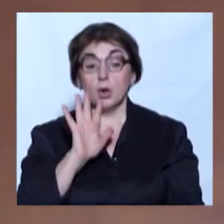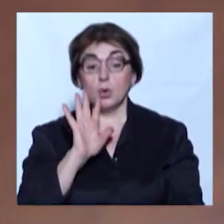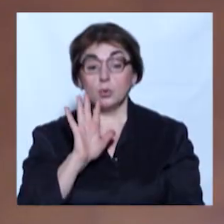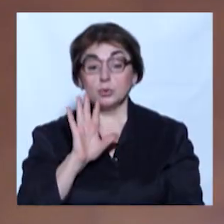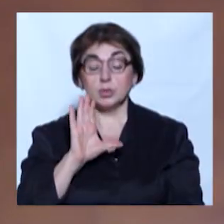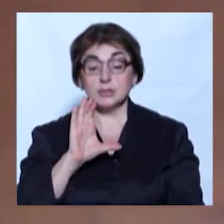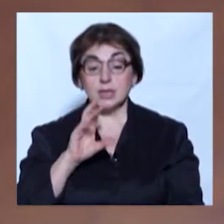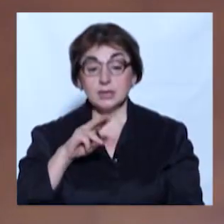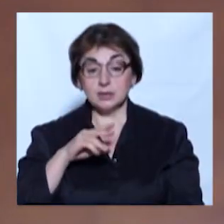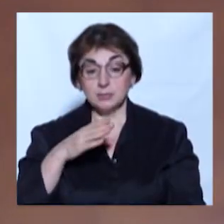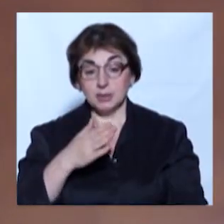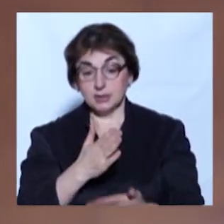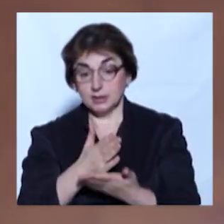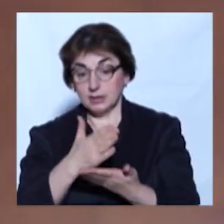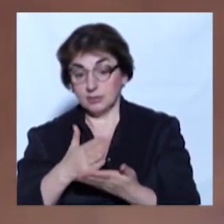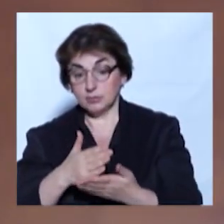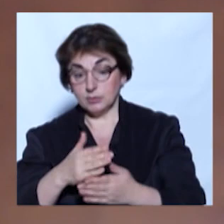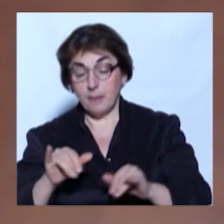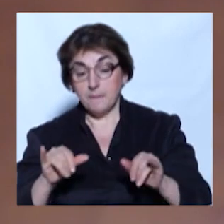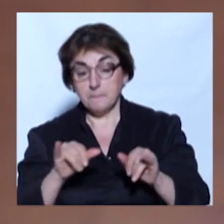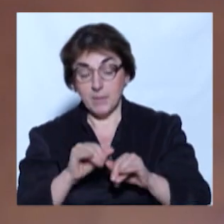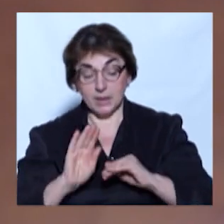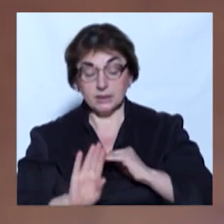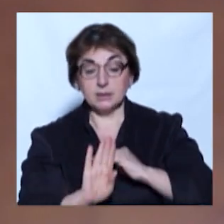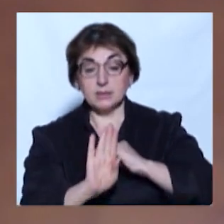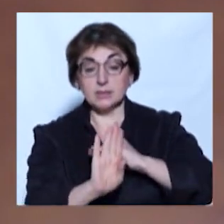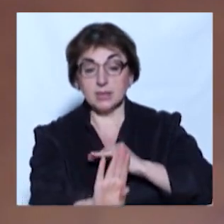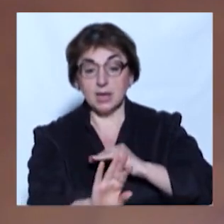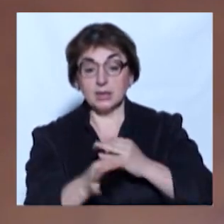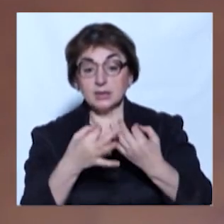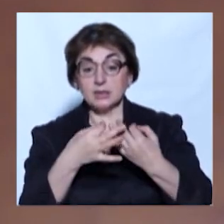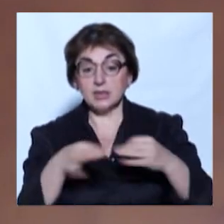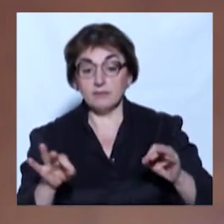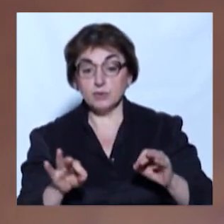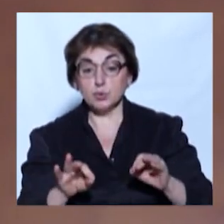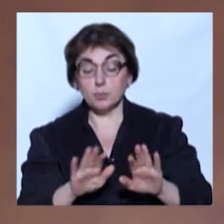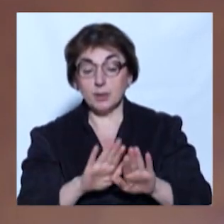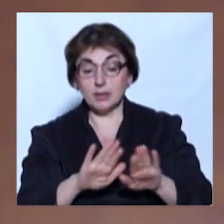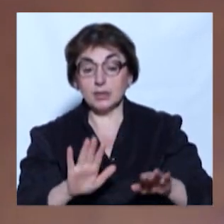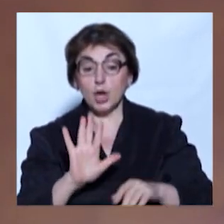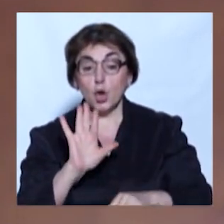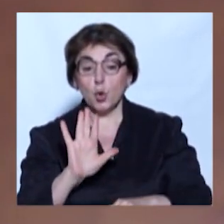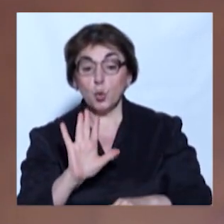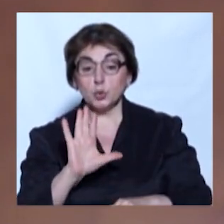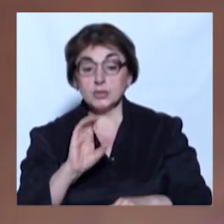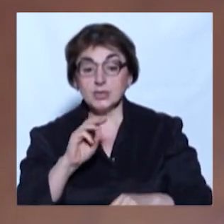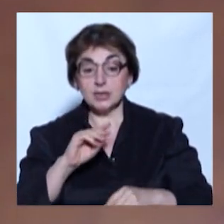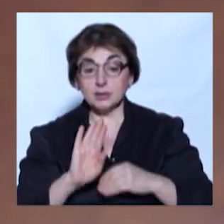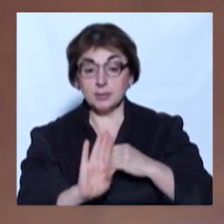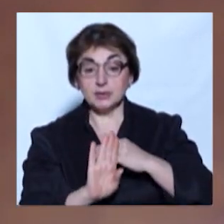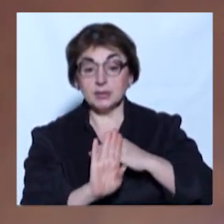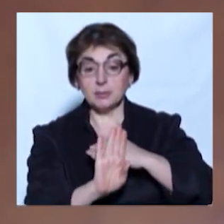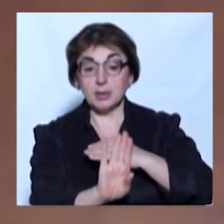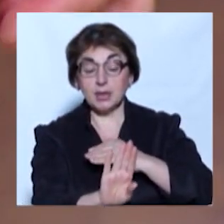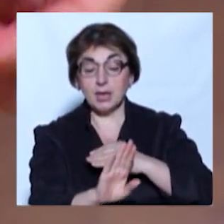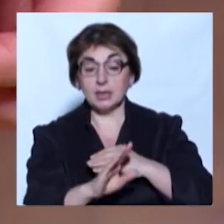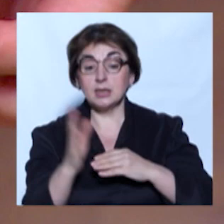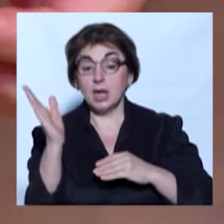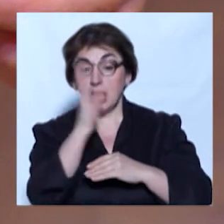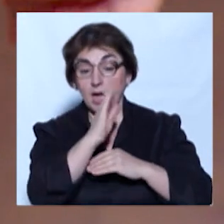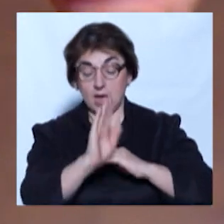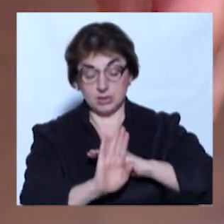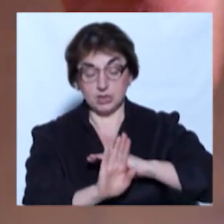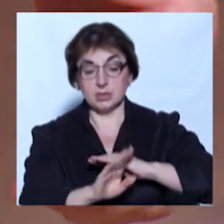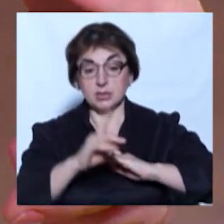სანტიმეტრს დავტოვებ მაგიდის გარეთ. თავისუფალი ნაწილი იქნება 5 სანტიმეტრი, ანუ ჰაერში იქნება 5 სანტიმეტრი